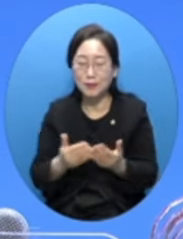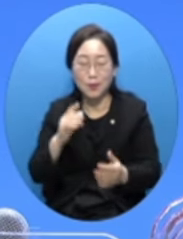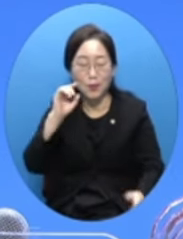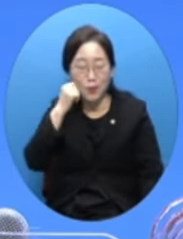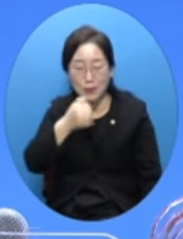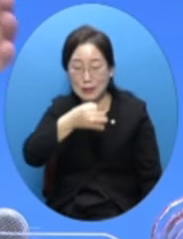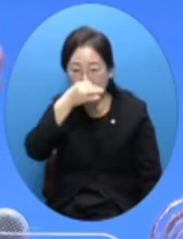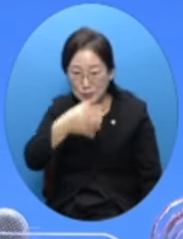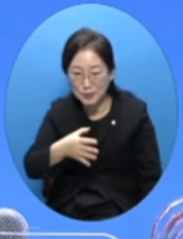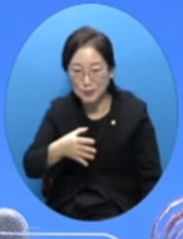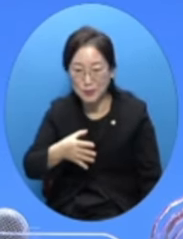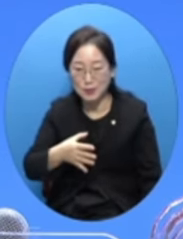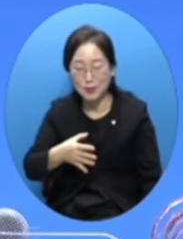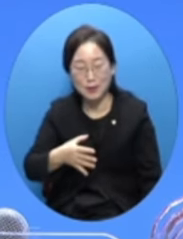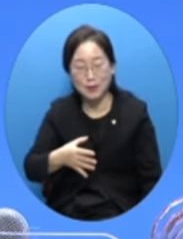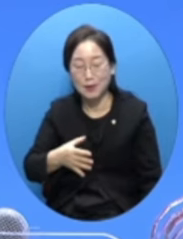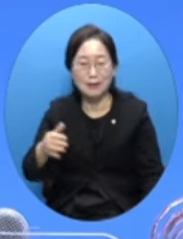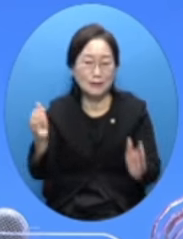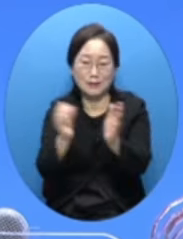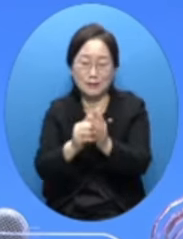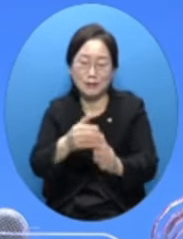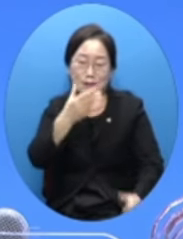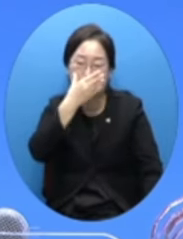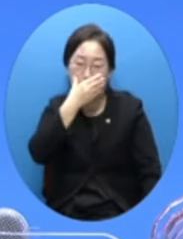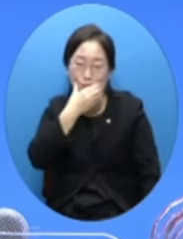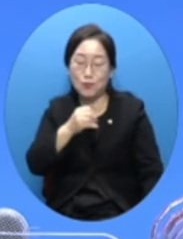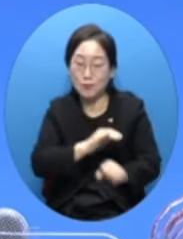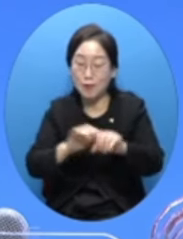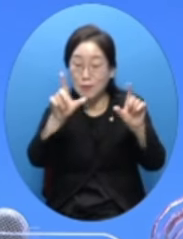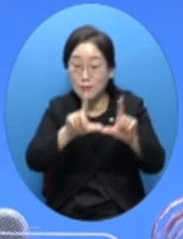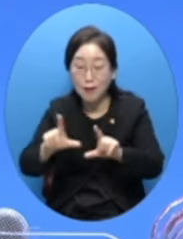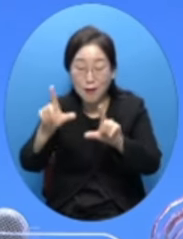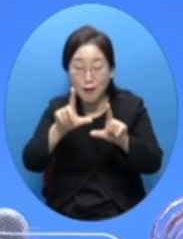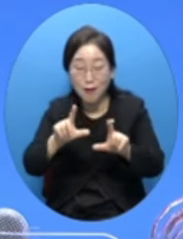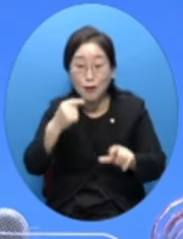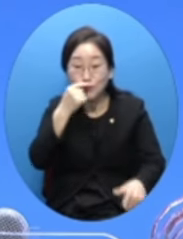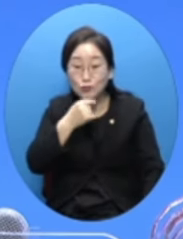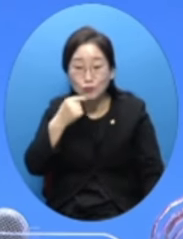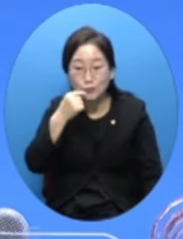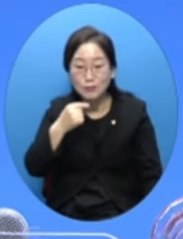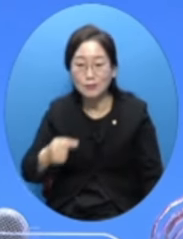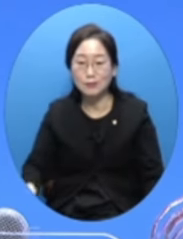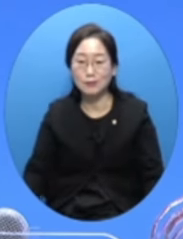힘든 상황을 내가 벗어나서 이제는 행복하게 잘 살 수 있겠다 생각을 했는데